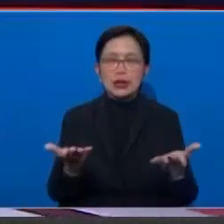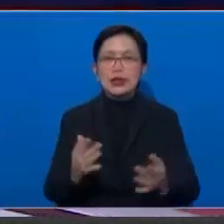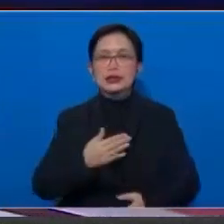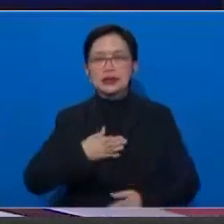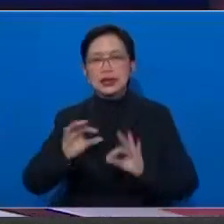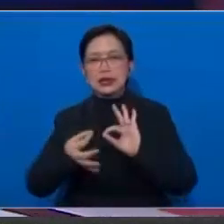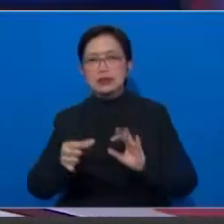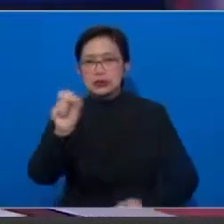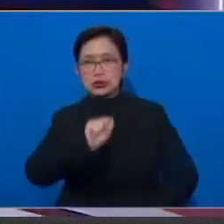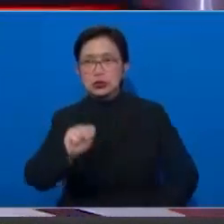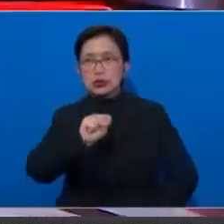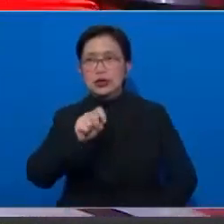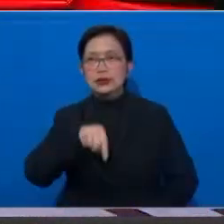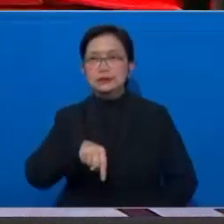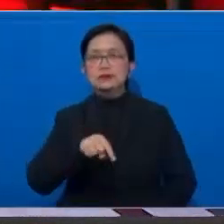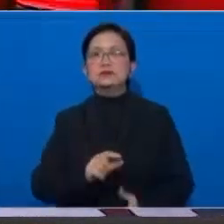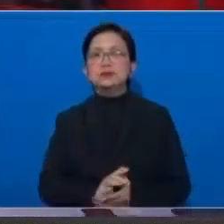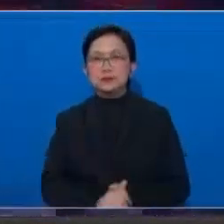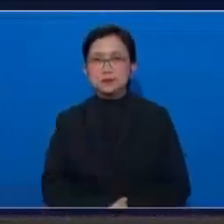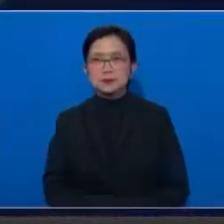redaksi Mendalam Terpercaya.